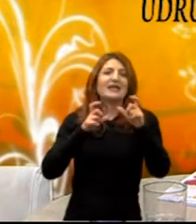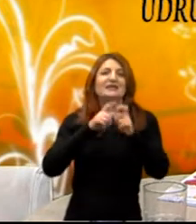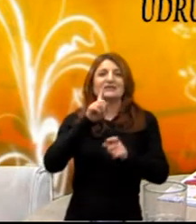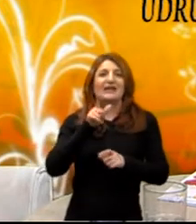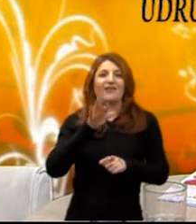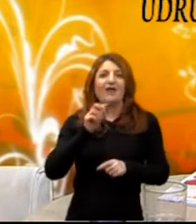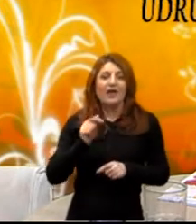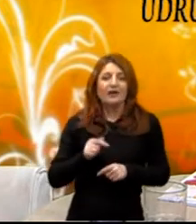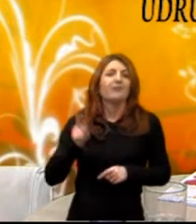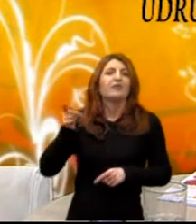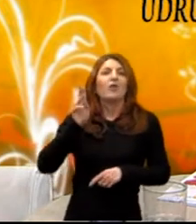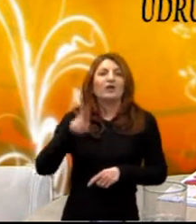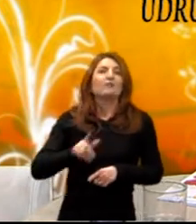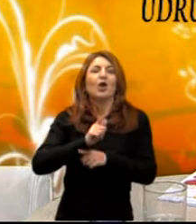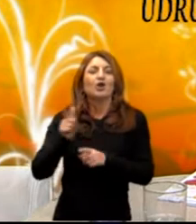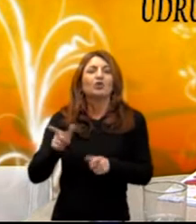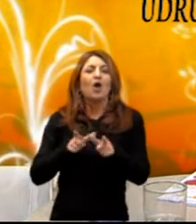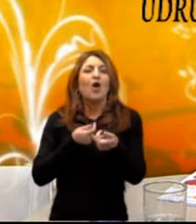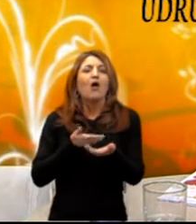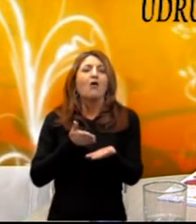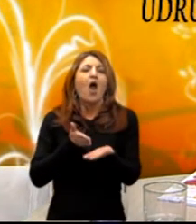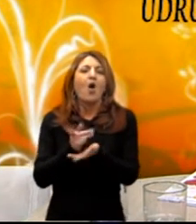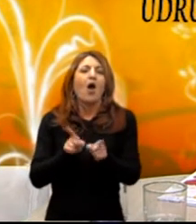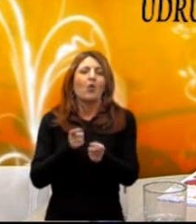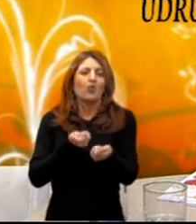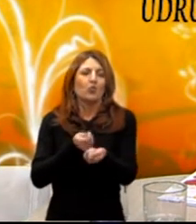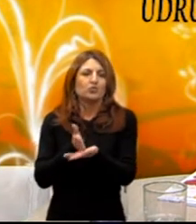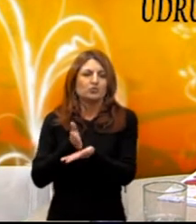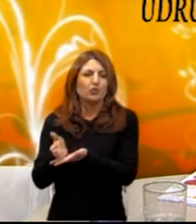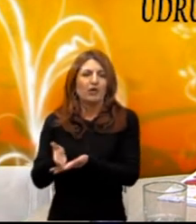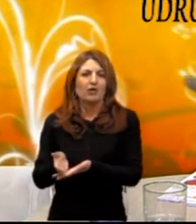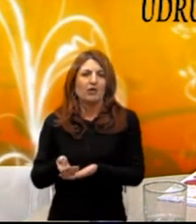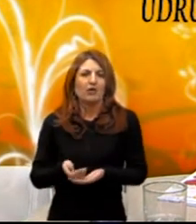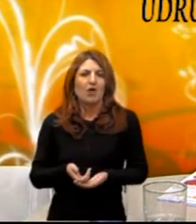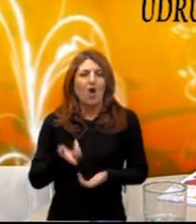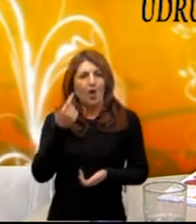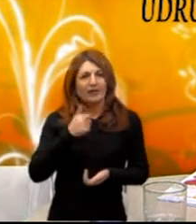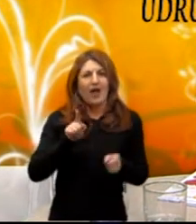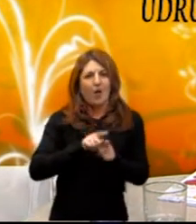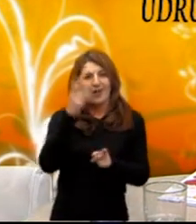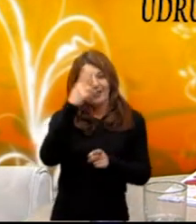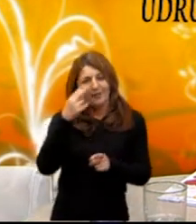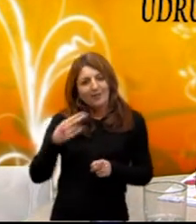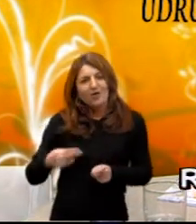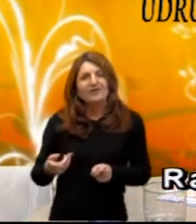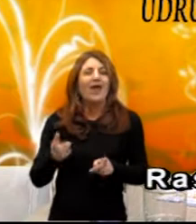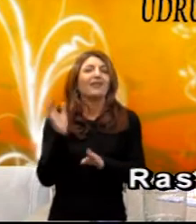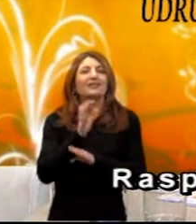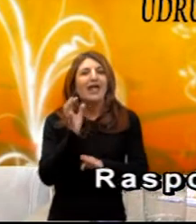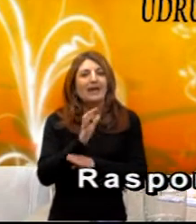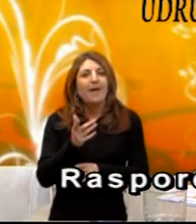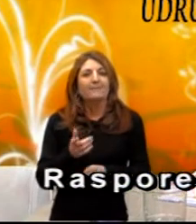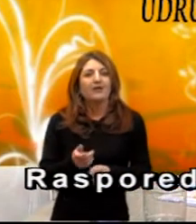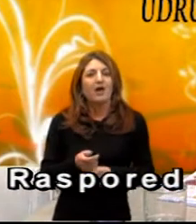i drugih usluga koje se daju korisnicima, od likovne terapije. Također je primjenjena